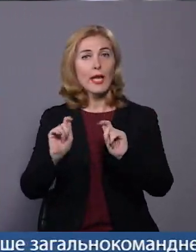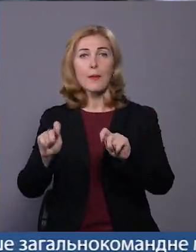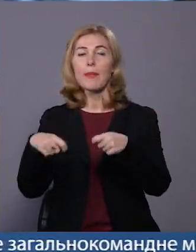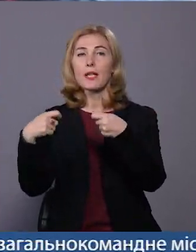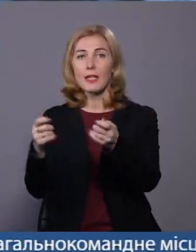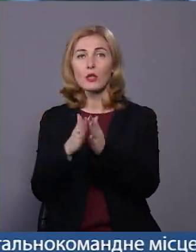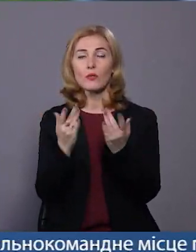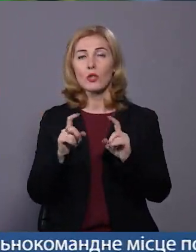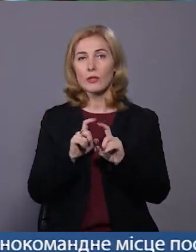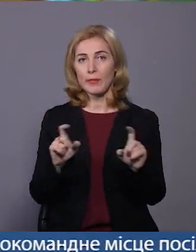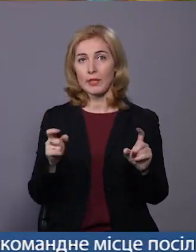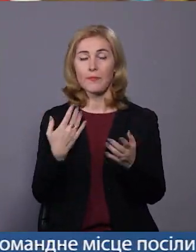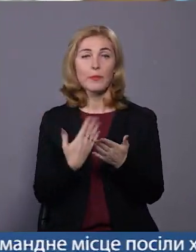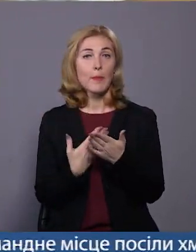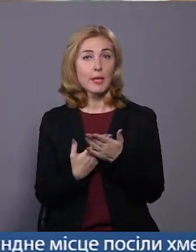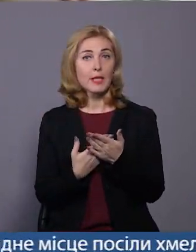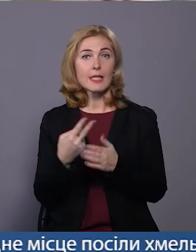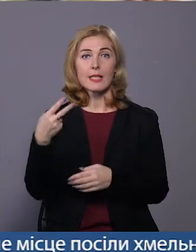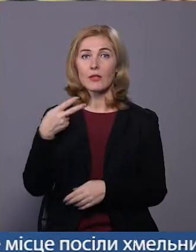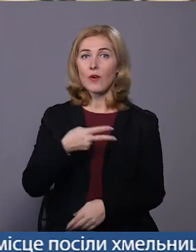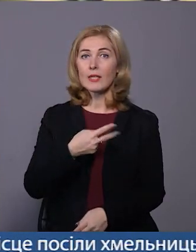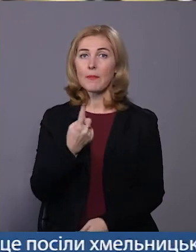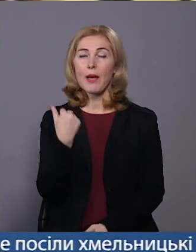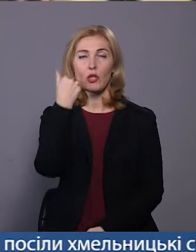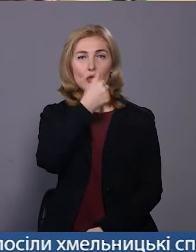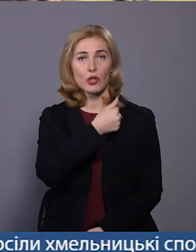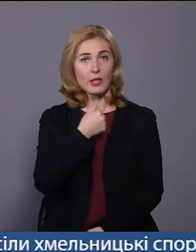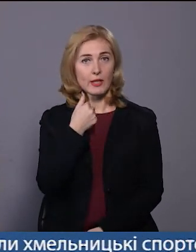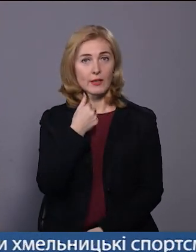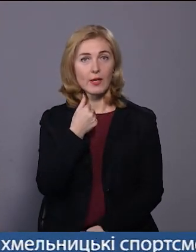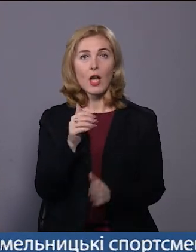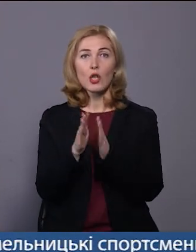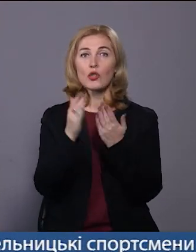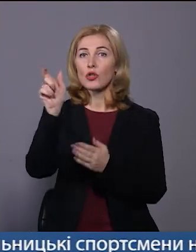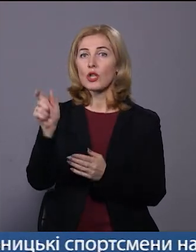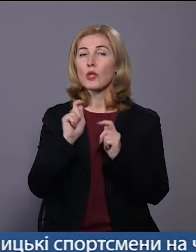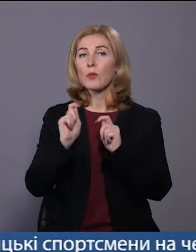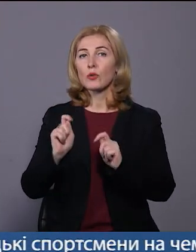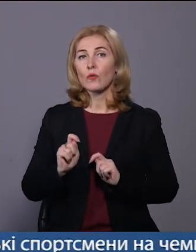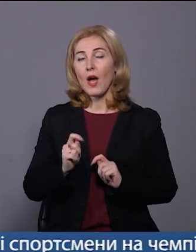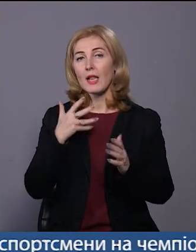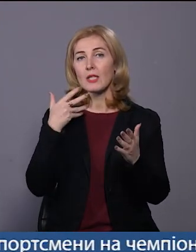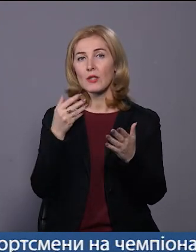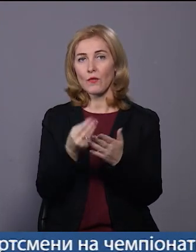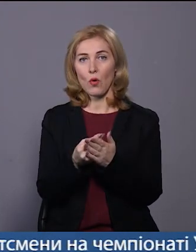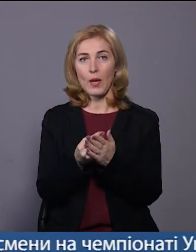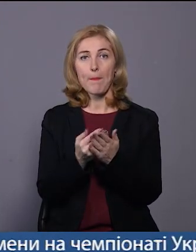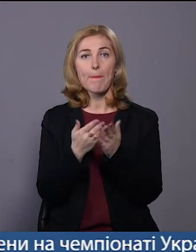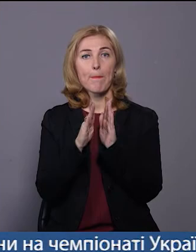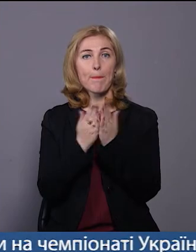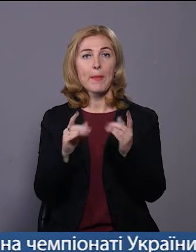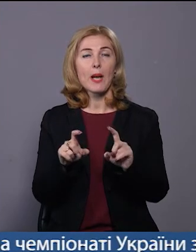її книгозбірні. Наприклад, за 2021 рік читачі подарували своїм